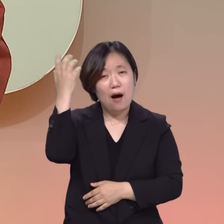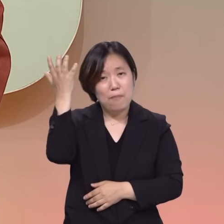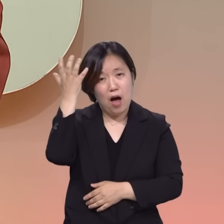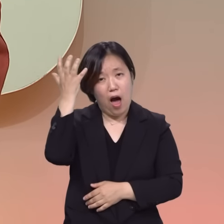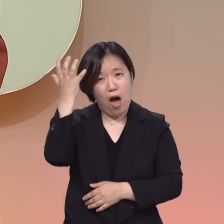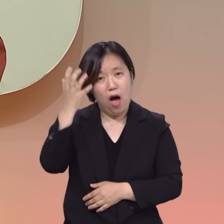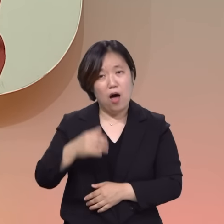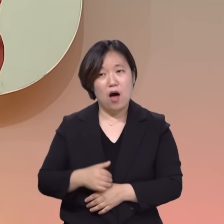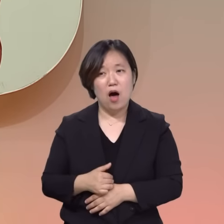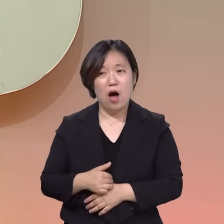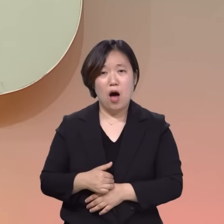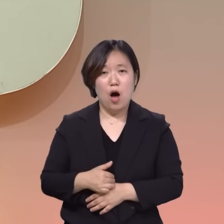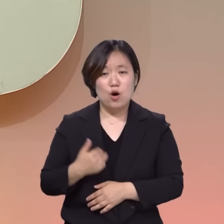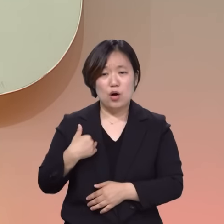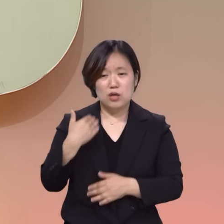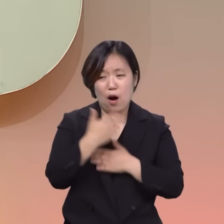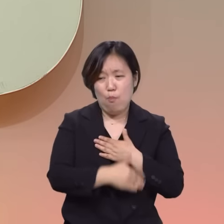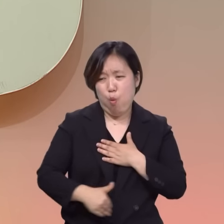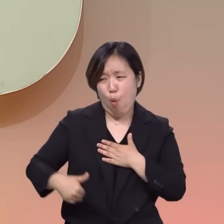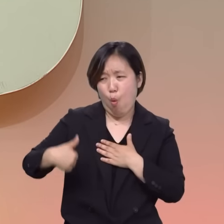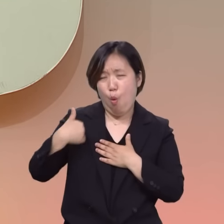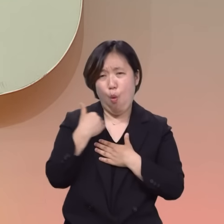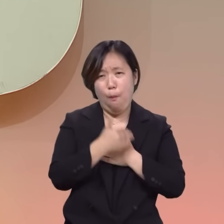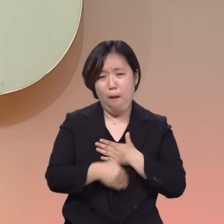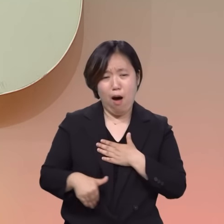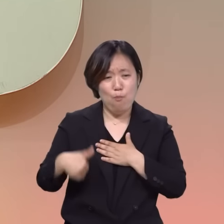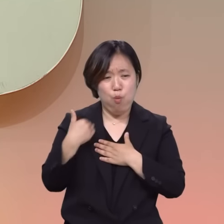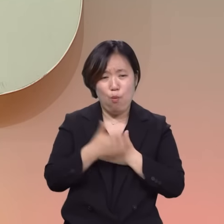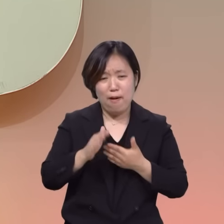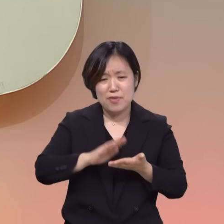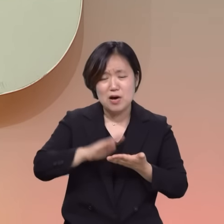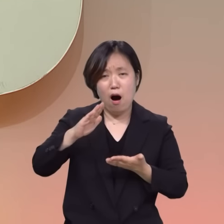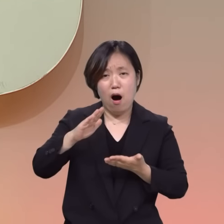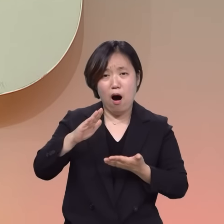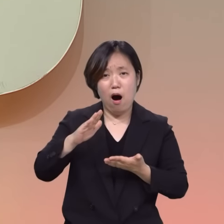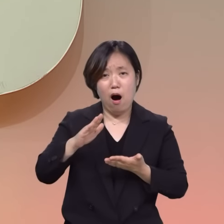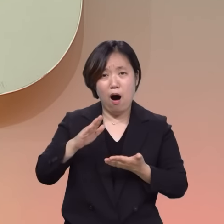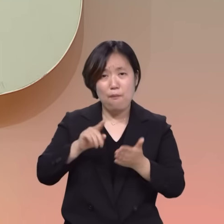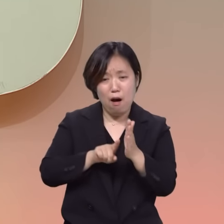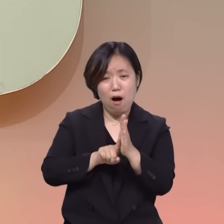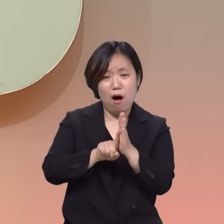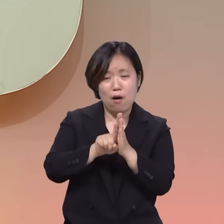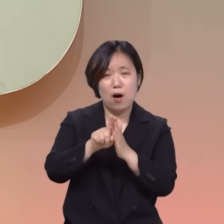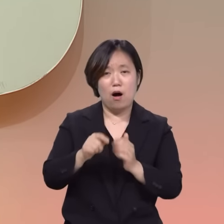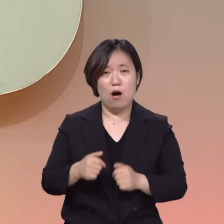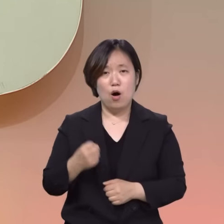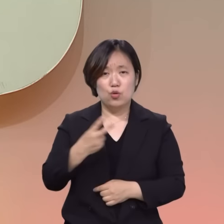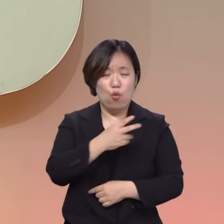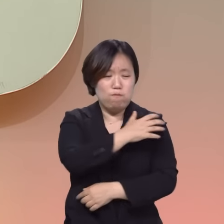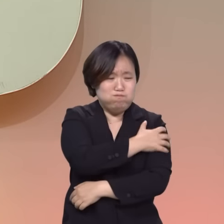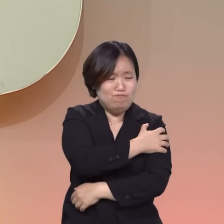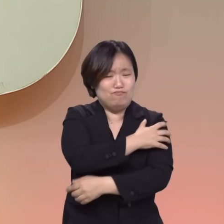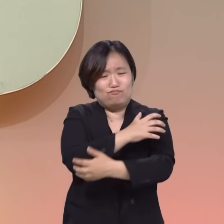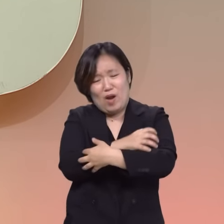아프고 막 몸에 열이 오르고 막 몸에 이렇게 열이 오르더라 그 온몸이 막 욱신욱신